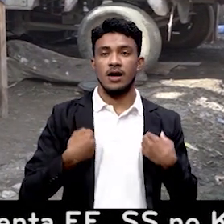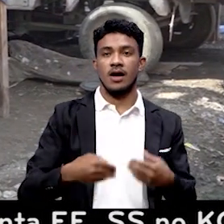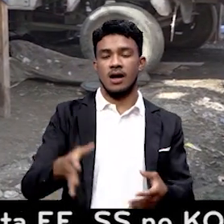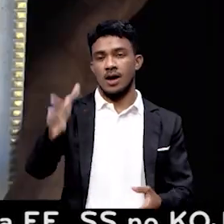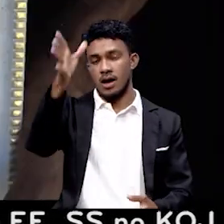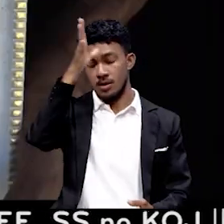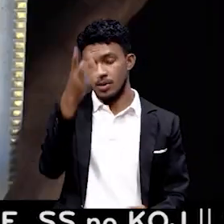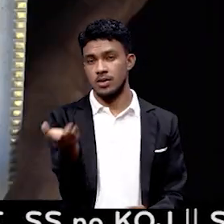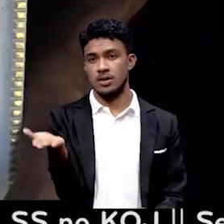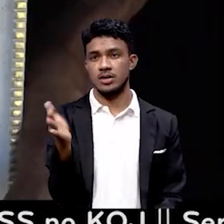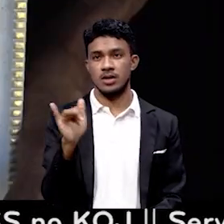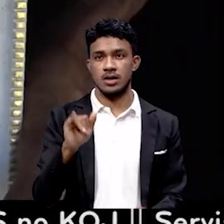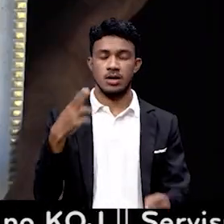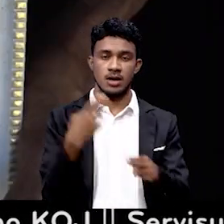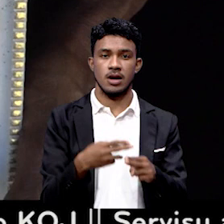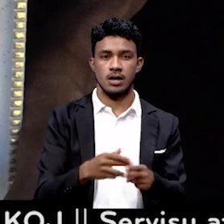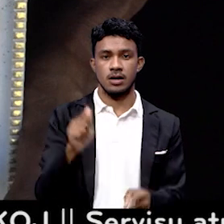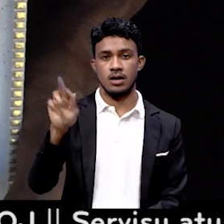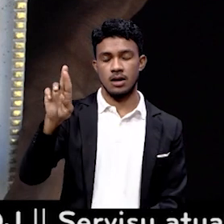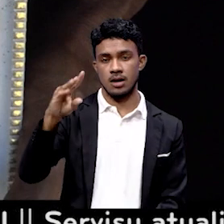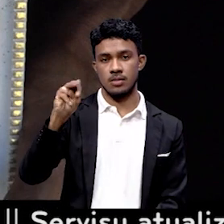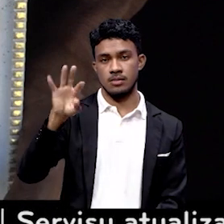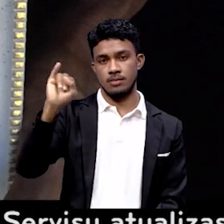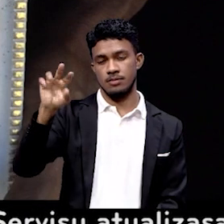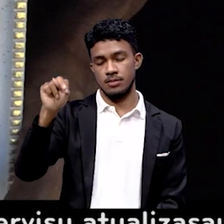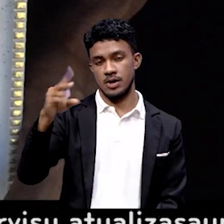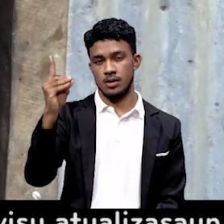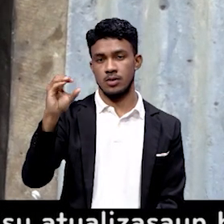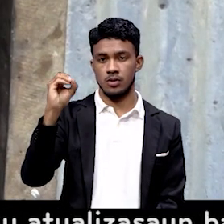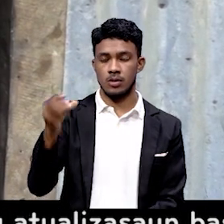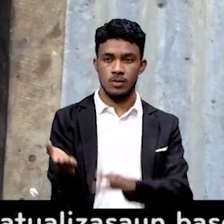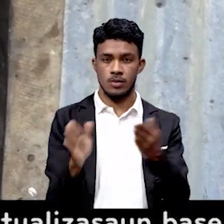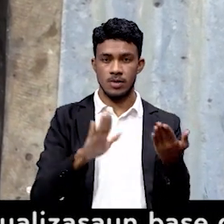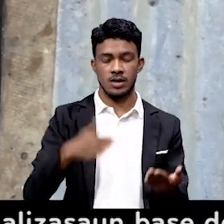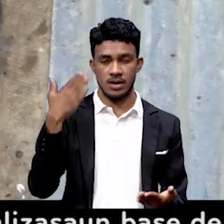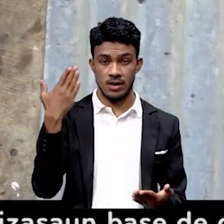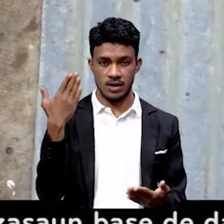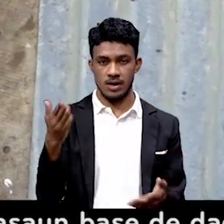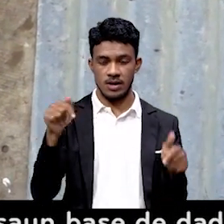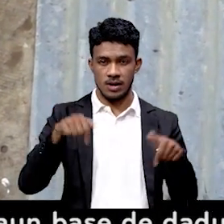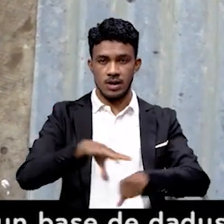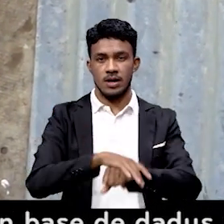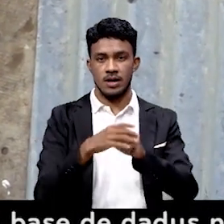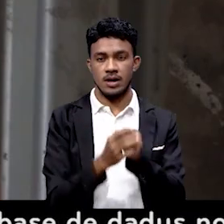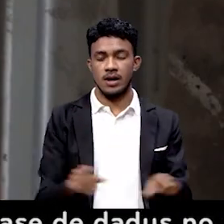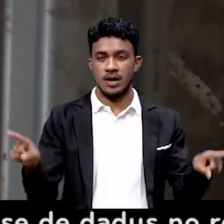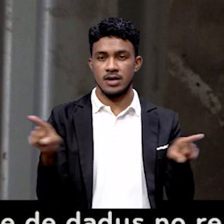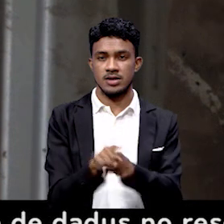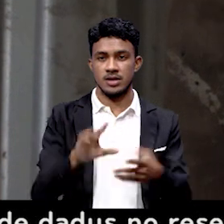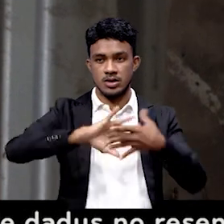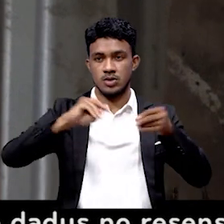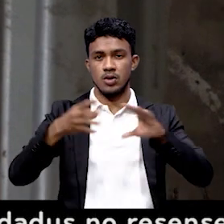5 honarang Armindo de Araujo hakoto ne peregrinasang Moris iha reklaran ida ne hanesang aikna noik